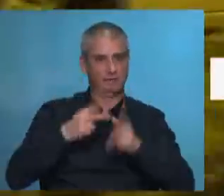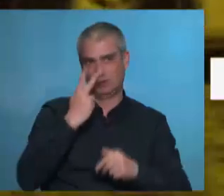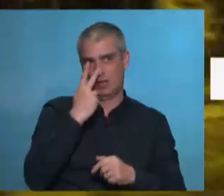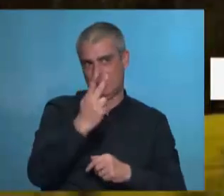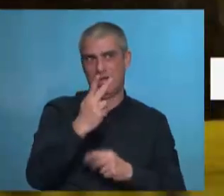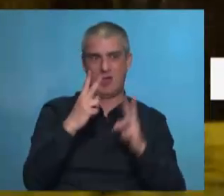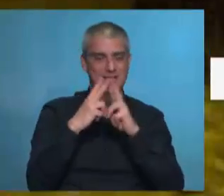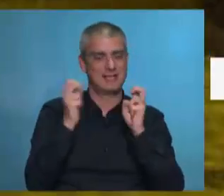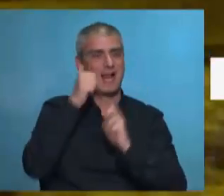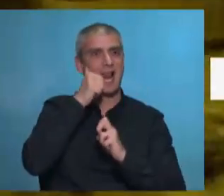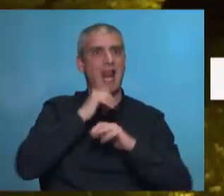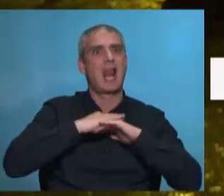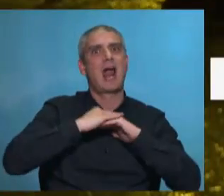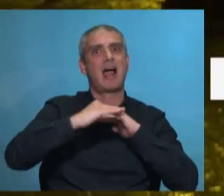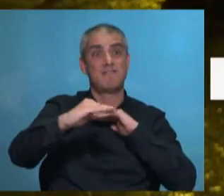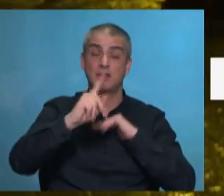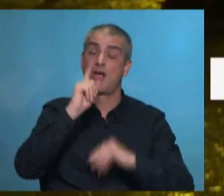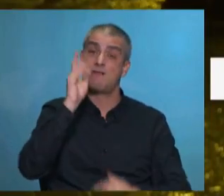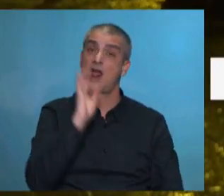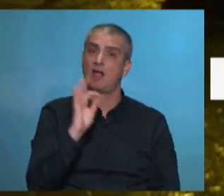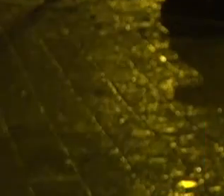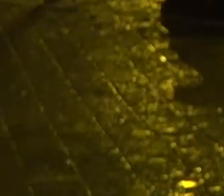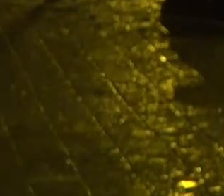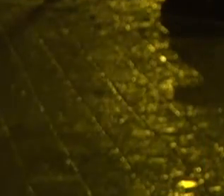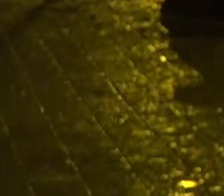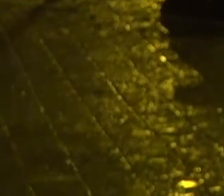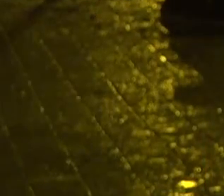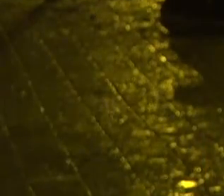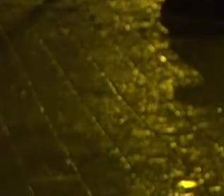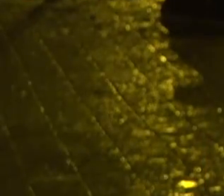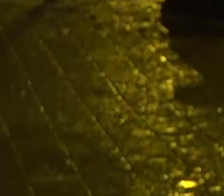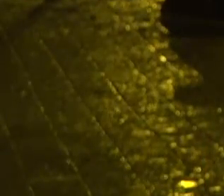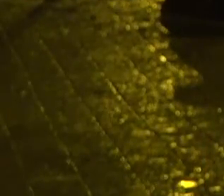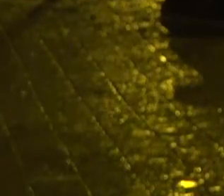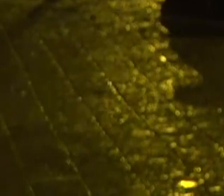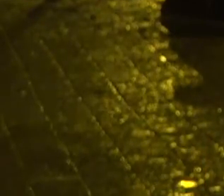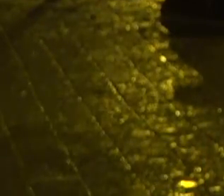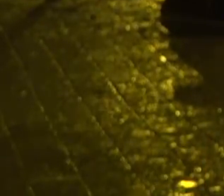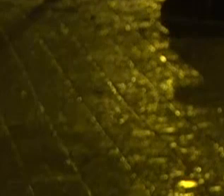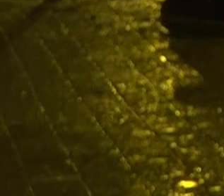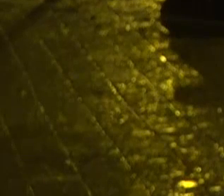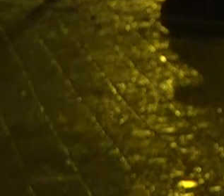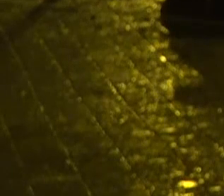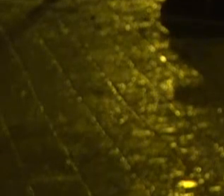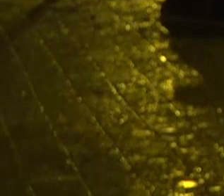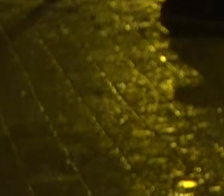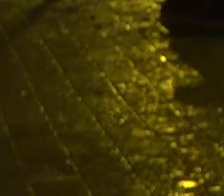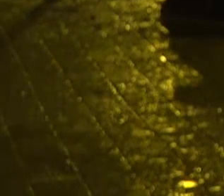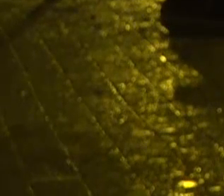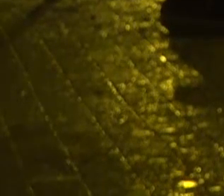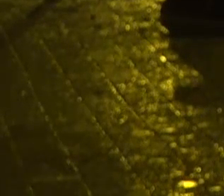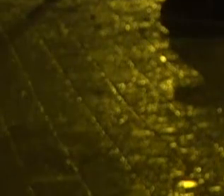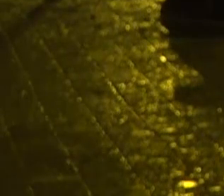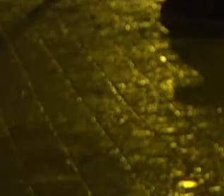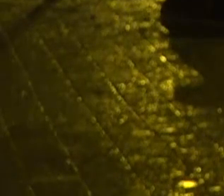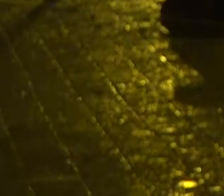העיר לבנה. למרות זאת, אין ספק שהערכות של העירייה ושל המשטרה הייתה לאירוע מזג אוויר קיצוני